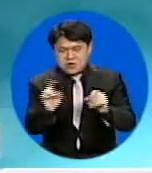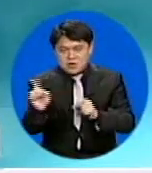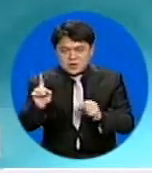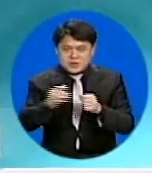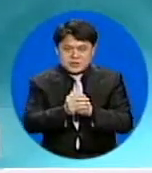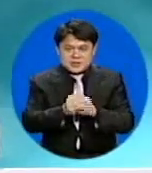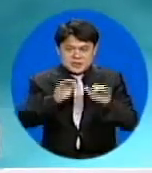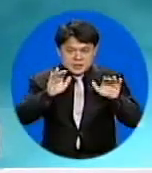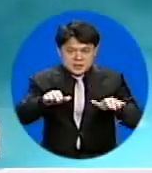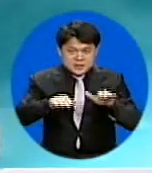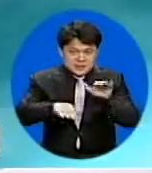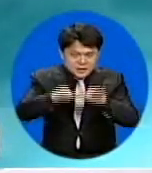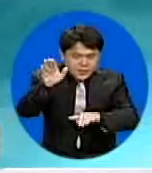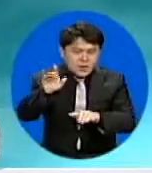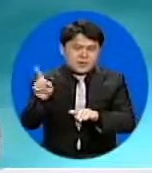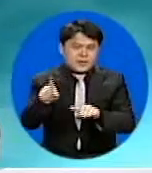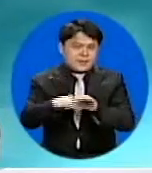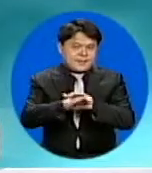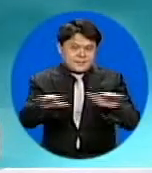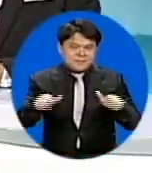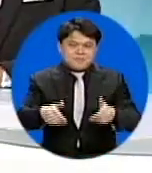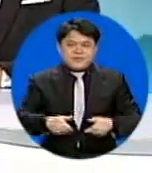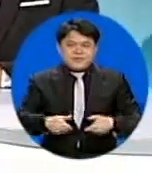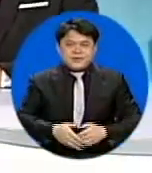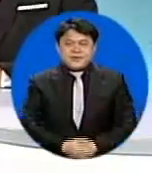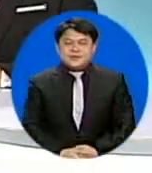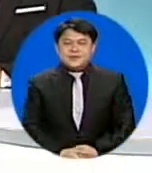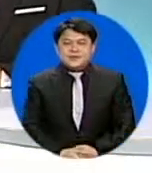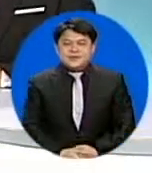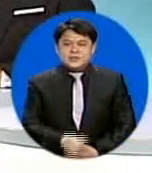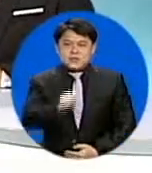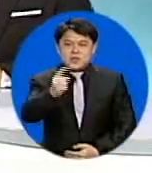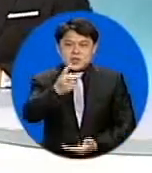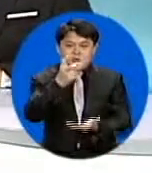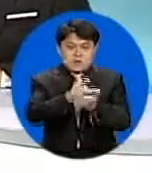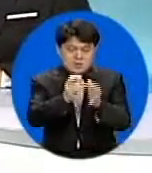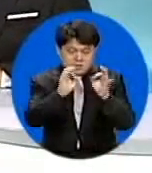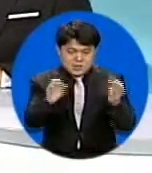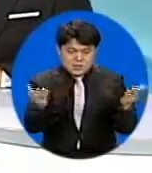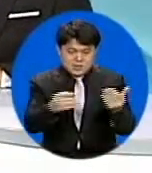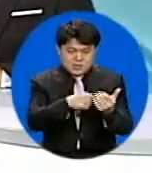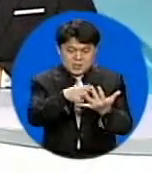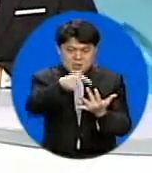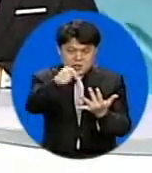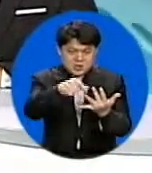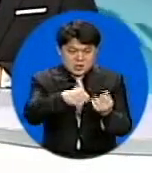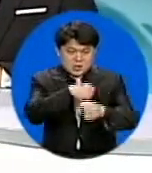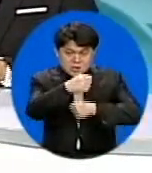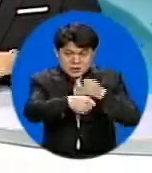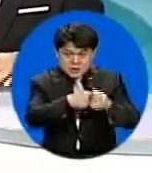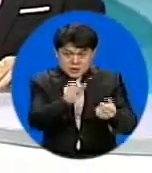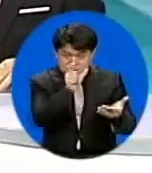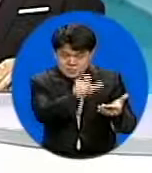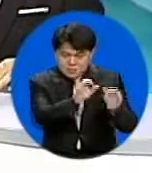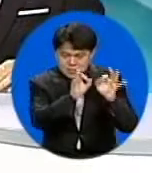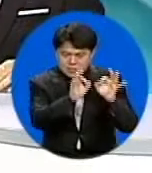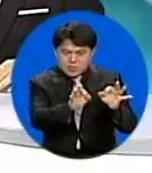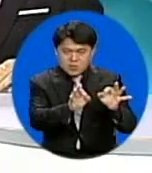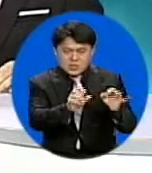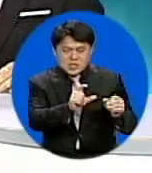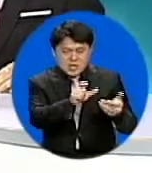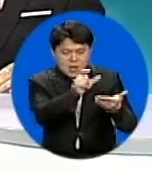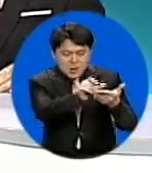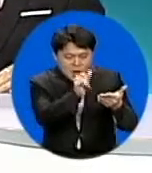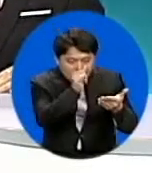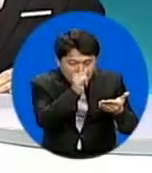그 차별 역시도 좀 빨리 없어져야 될 것 같습니다. 뭐 헌법에서 나오는 직업 선택의 자유라는 어떤 조항 자체가 유명 무실한